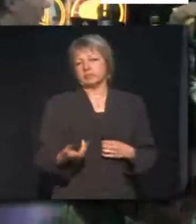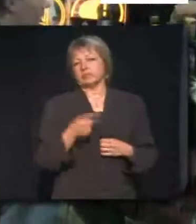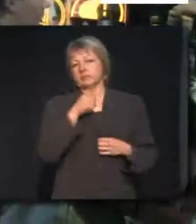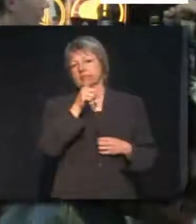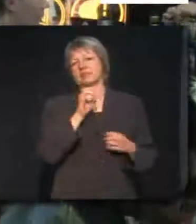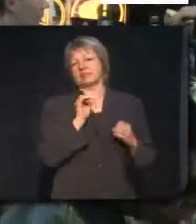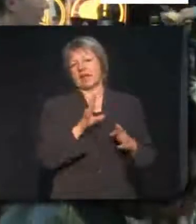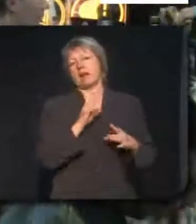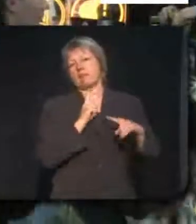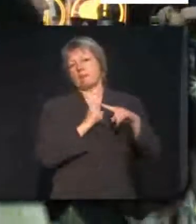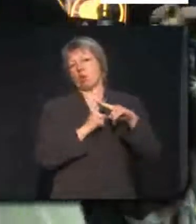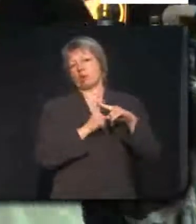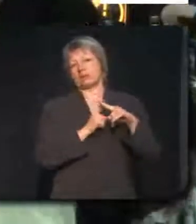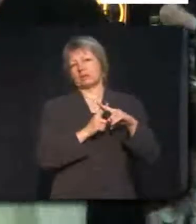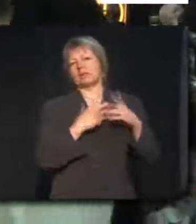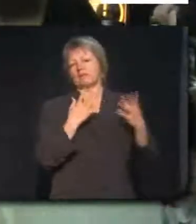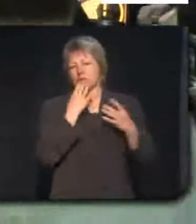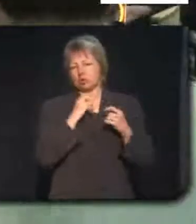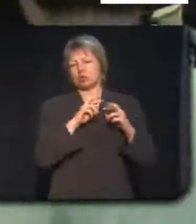so